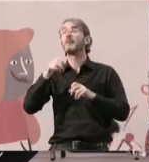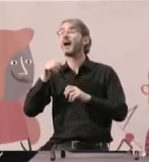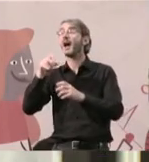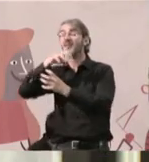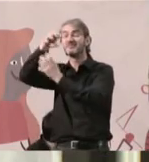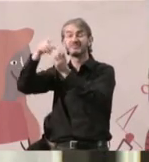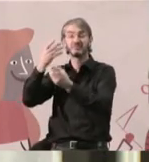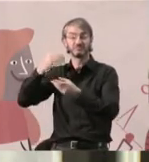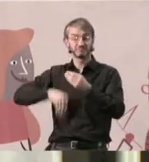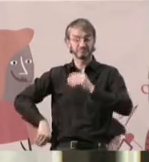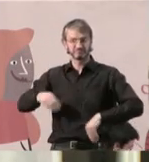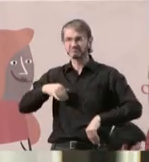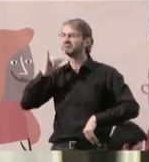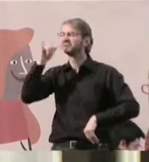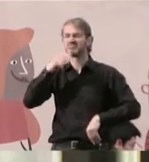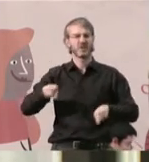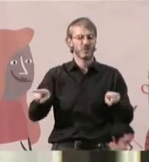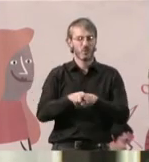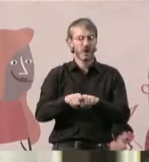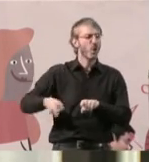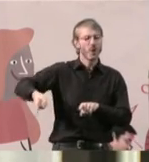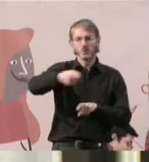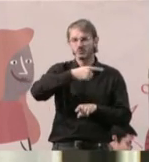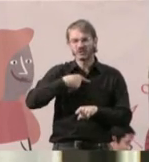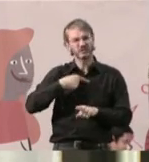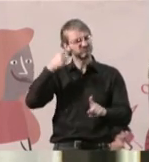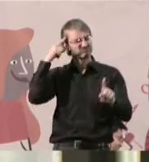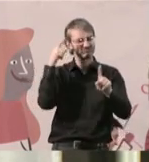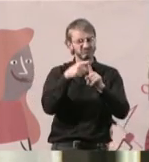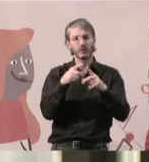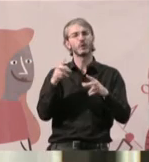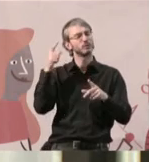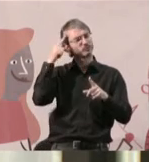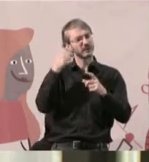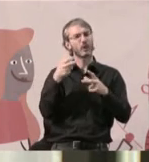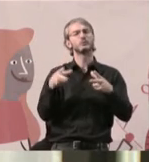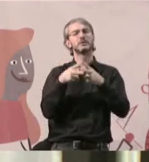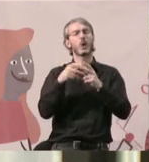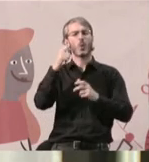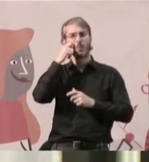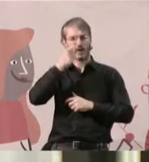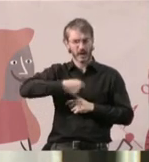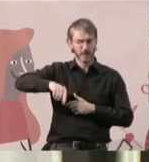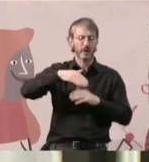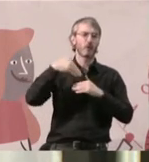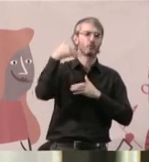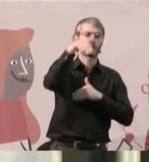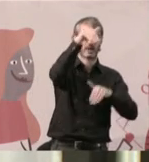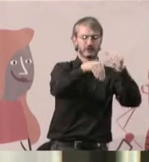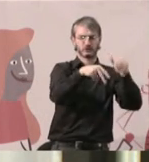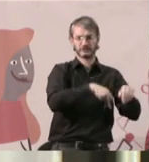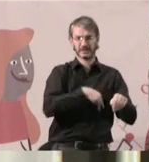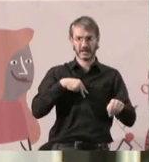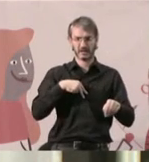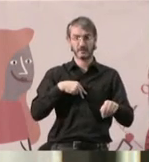I juntes podem enfrontar el repte de lluitar per una societat més humana a unes eleccions generals. I ho podem